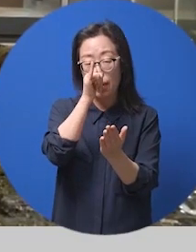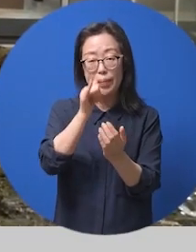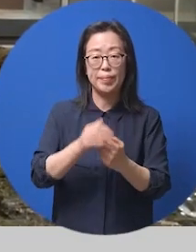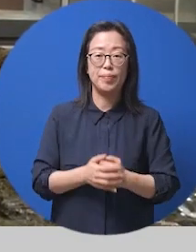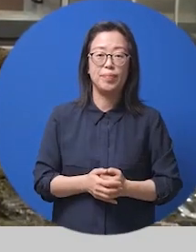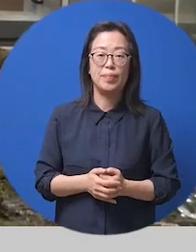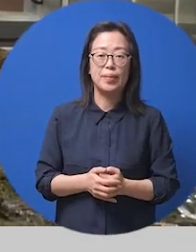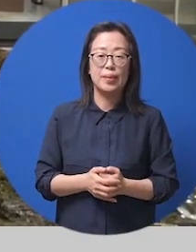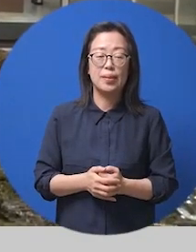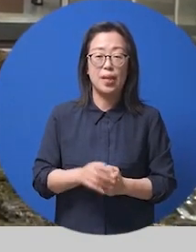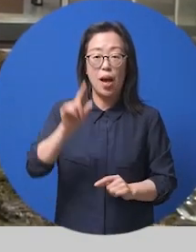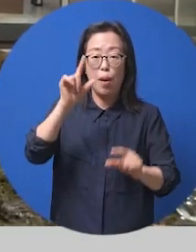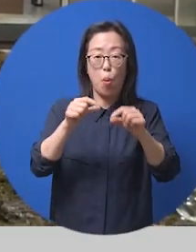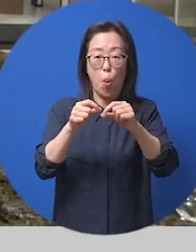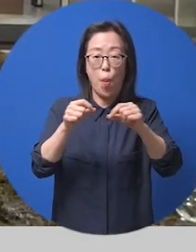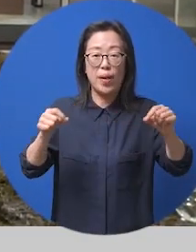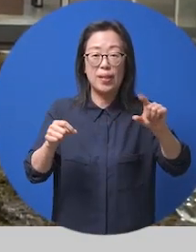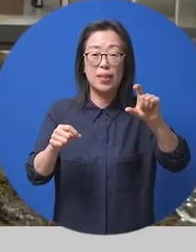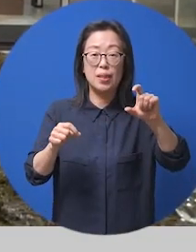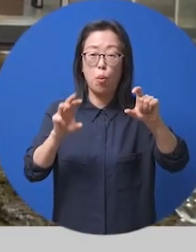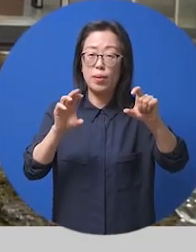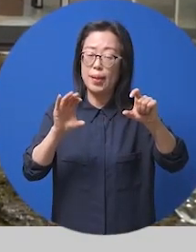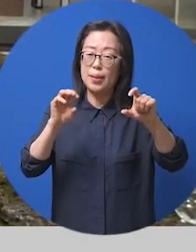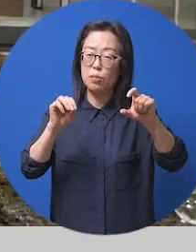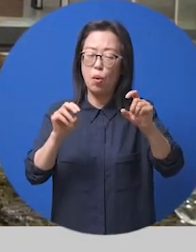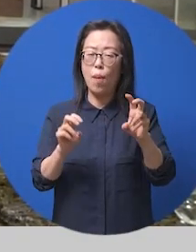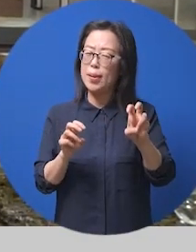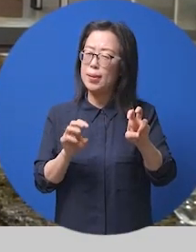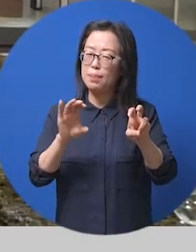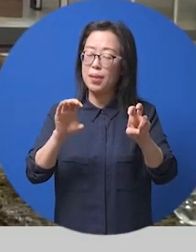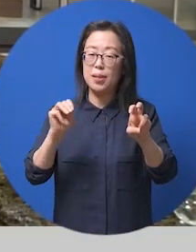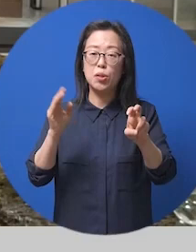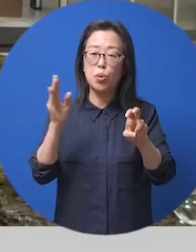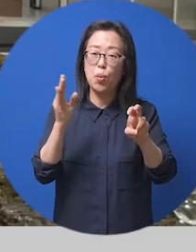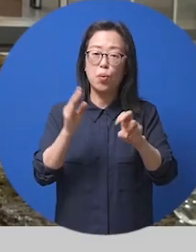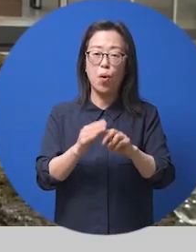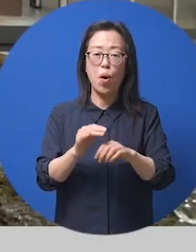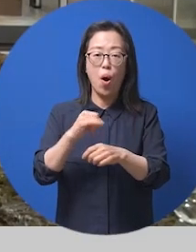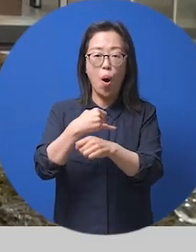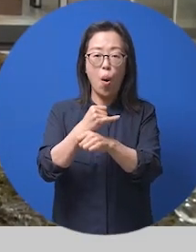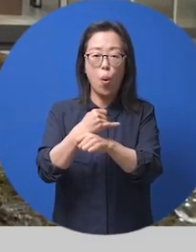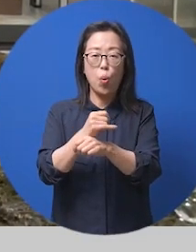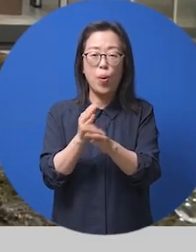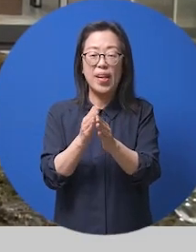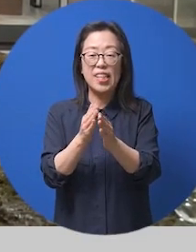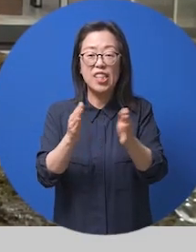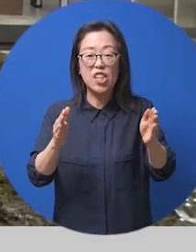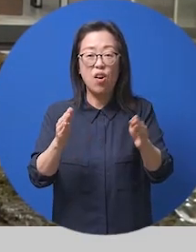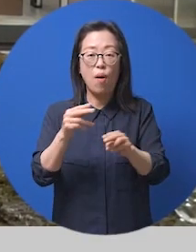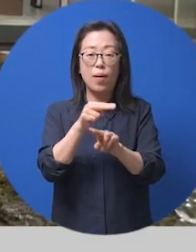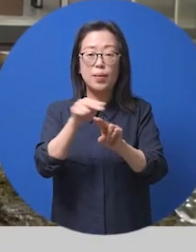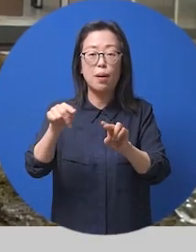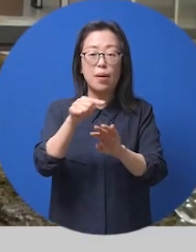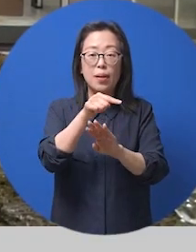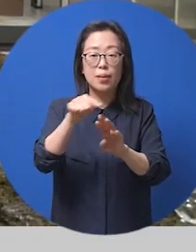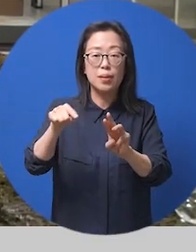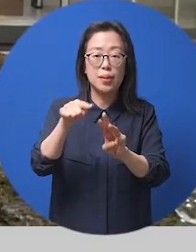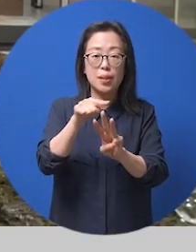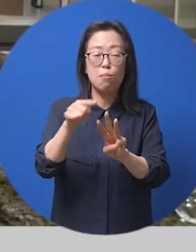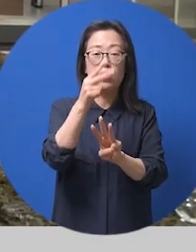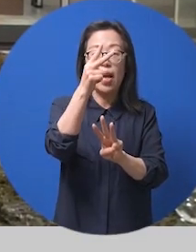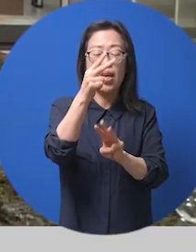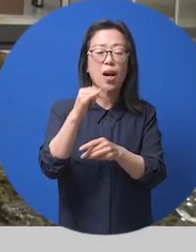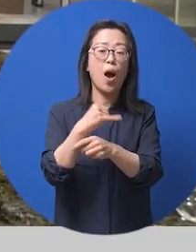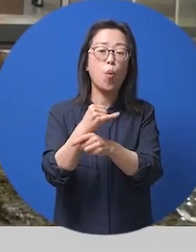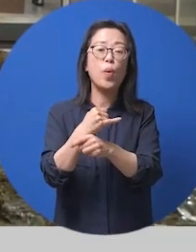생물입니다. 이들의 몸 길이는 15cm에서 20cm 정도이고 꼬리 길이가 몸 전체의 3분의 2 이상을 차지한다는